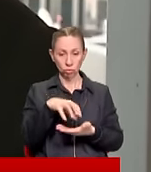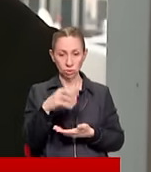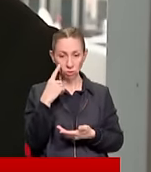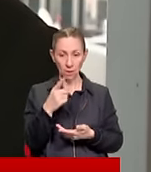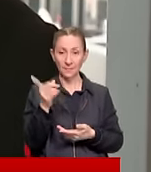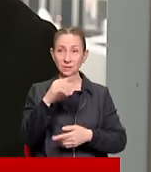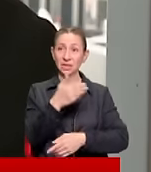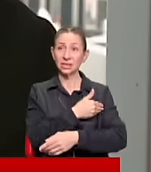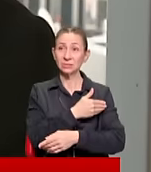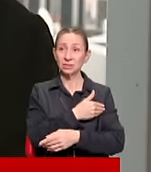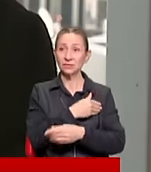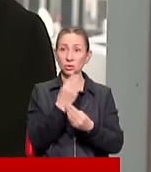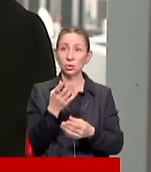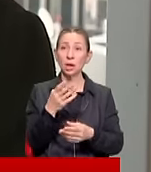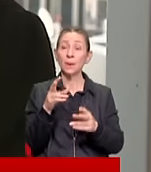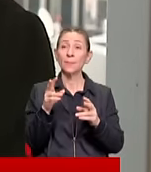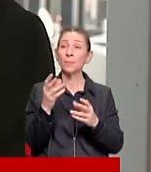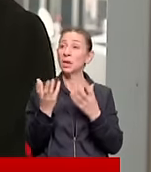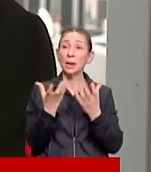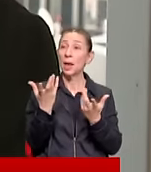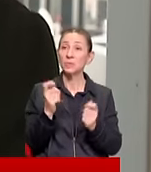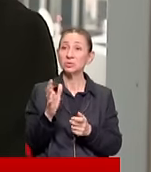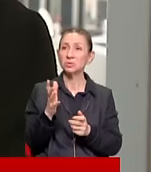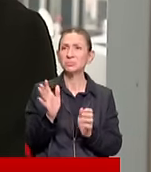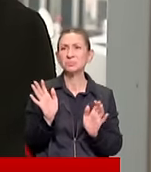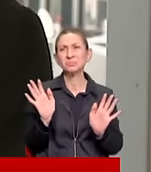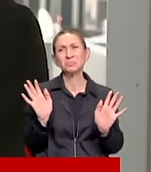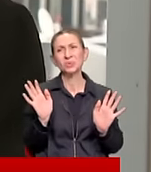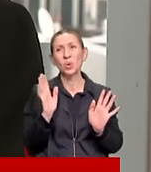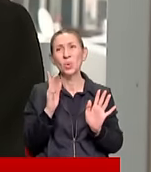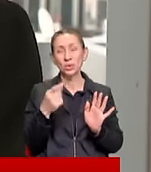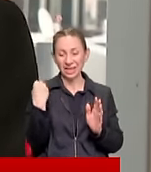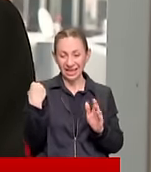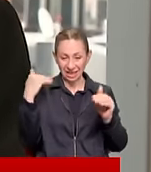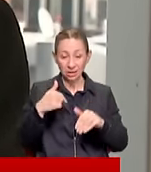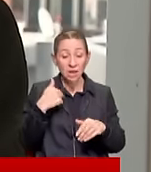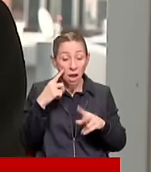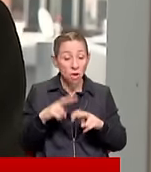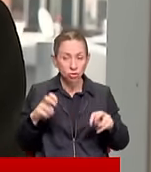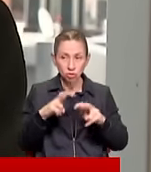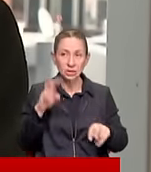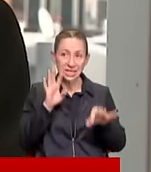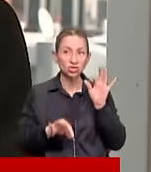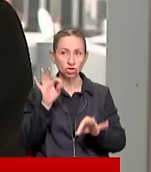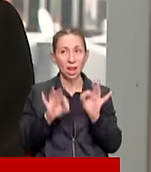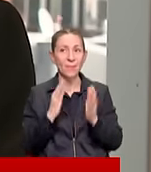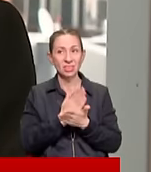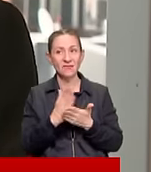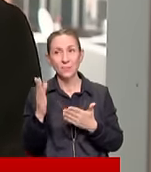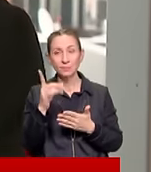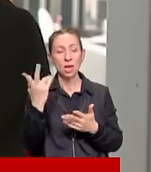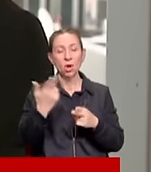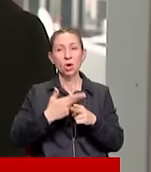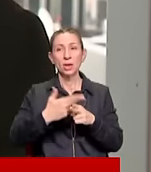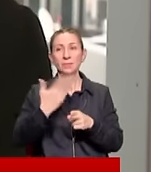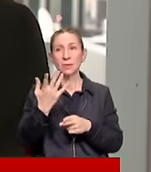Belki başka bir hizmete ayrıca mi ayırdı Mansur o parayı başkan, kaynağını? Ne yaptı acaba Turgut Altınok? İşte onu geldik gözlemliyoruz şu an incelemelerde bulunuyoruz. Yani örneğin